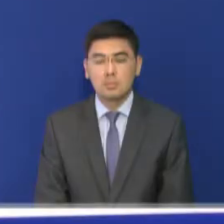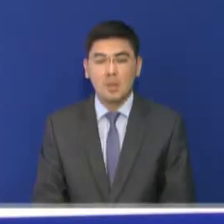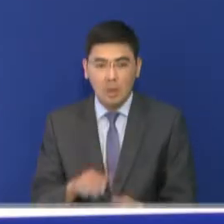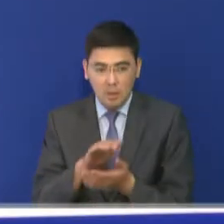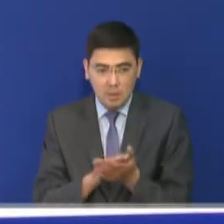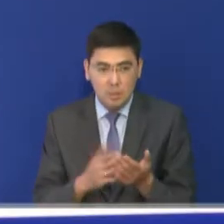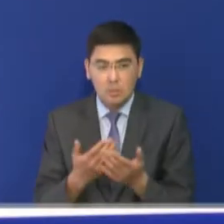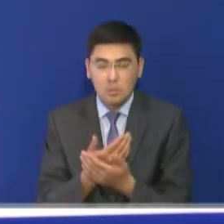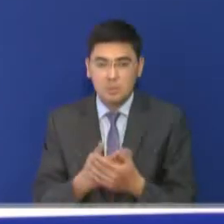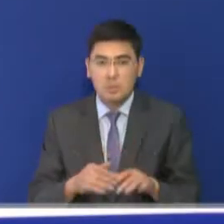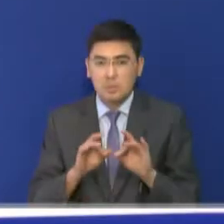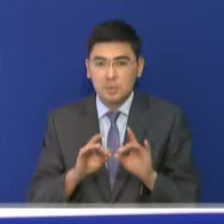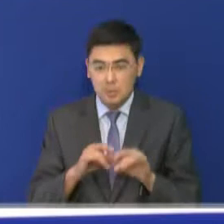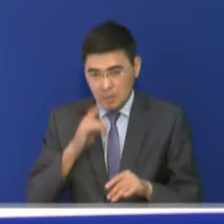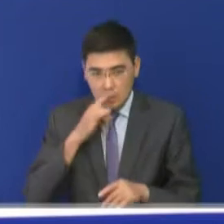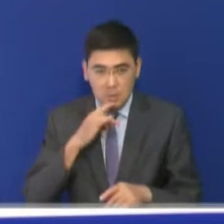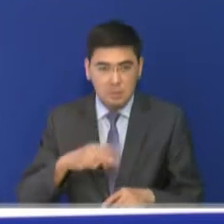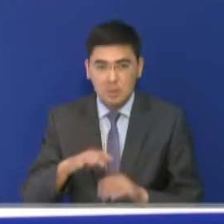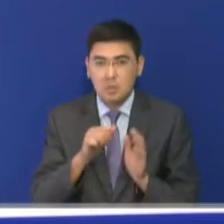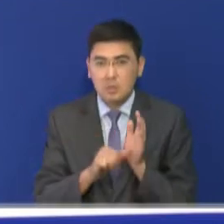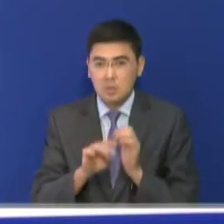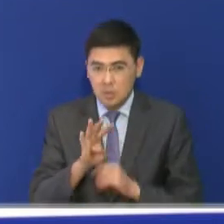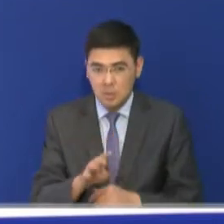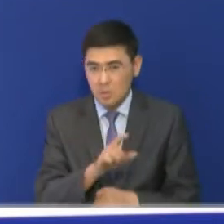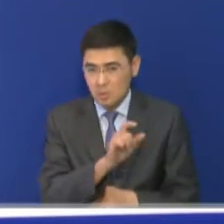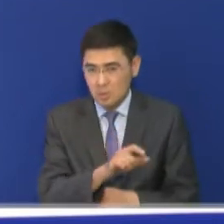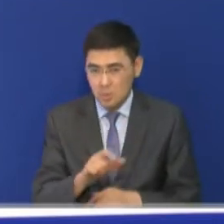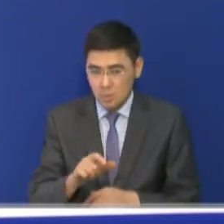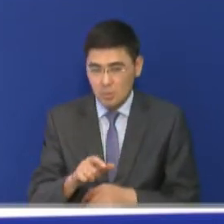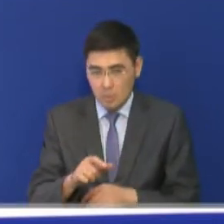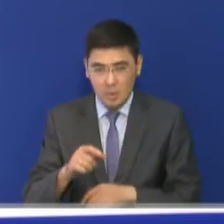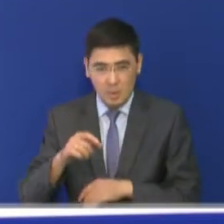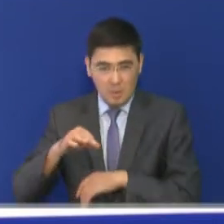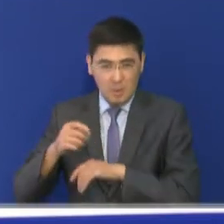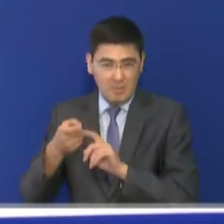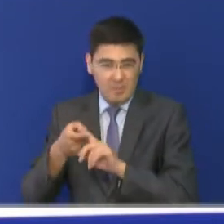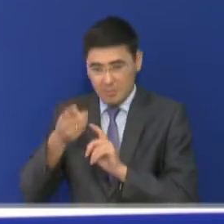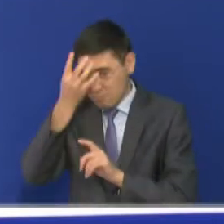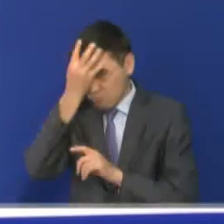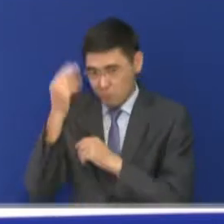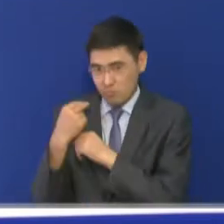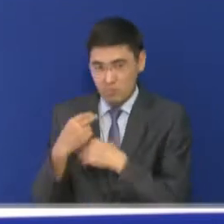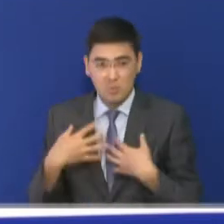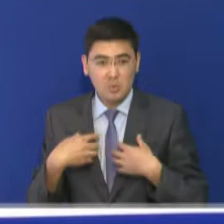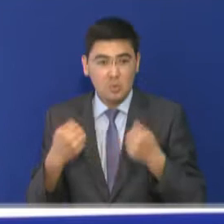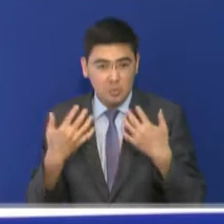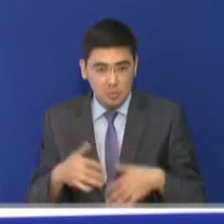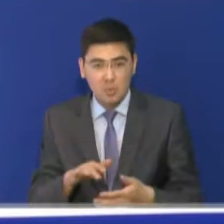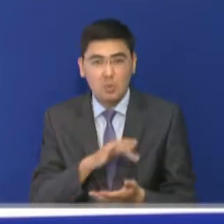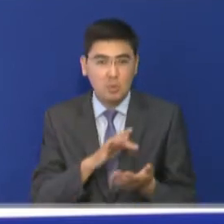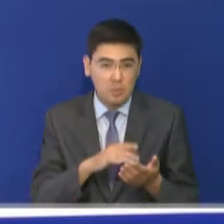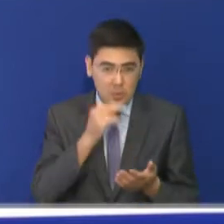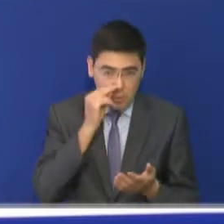Хабарым жалғастырамыз. Қазақстанда 64 адам коронавирус індетінен емделіп шықты. Оның ішінде Нұр-Сұлтан қаласында 4, Шымкент қаласы мен